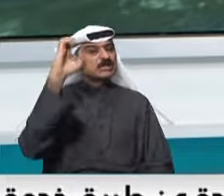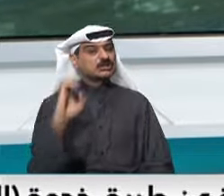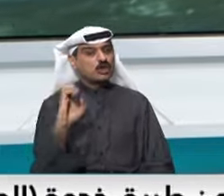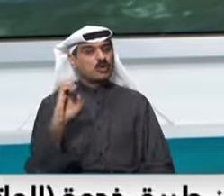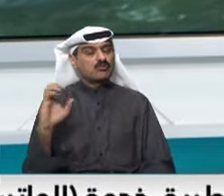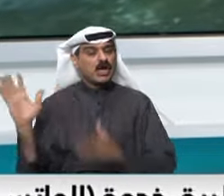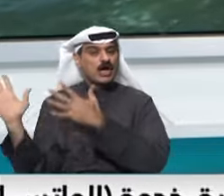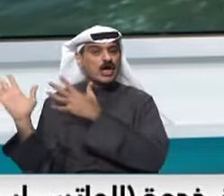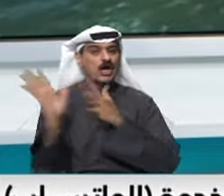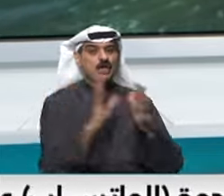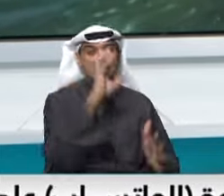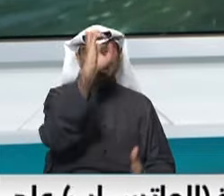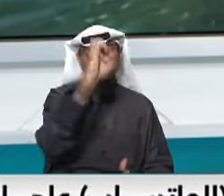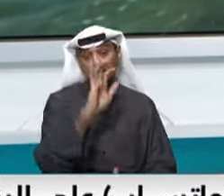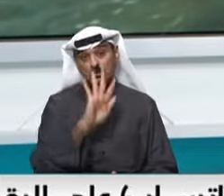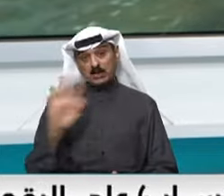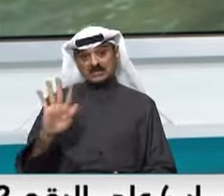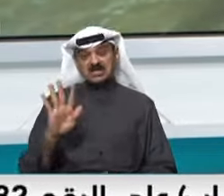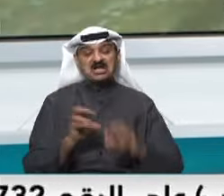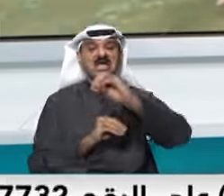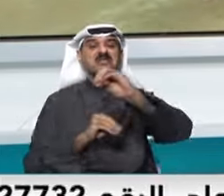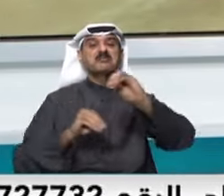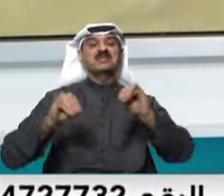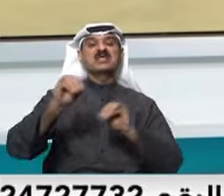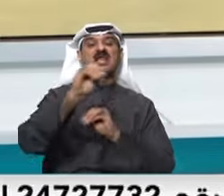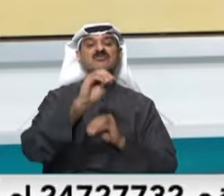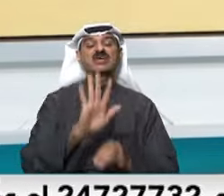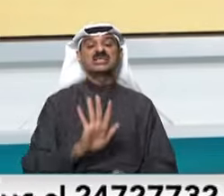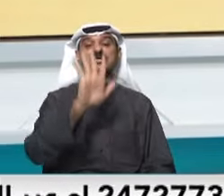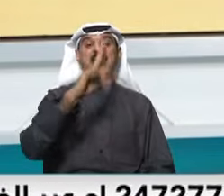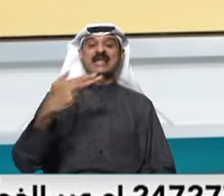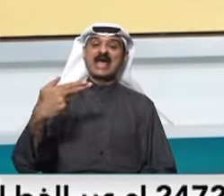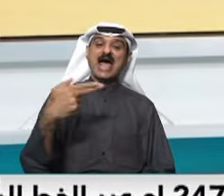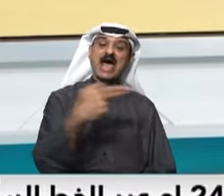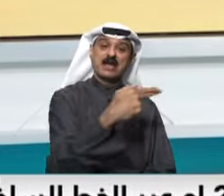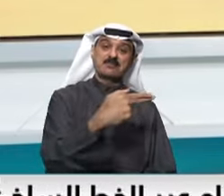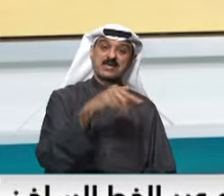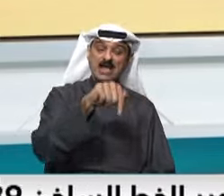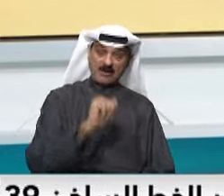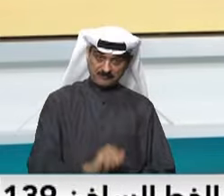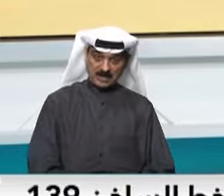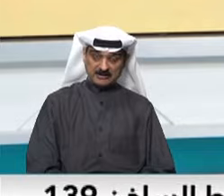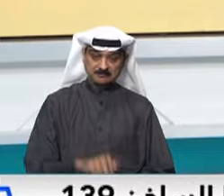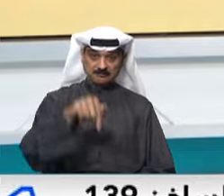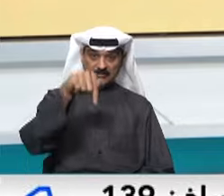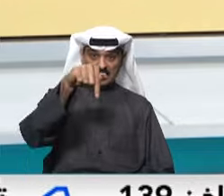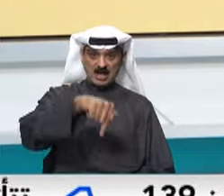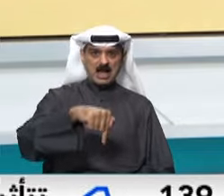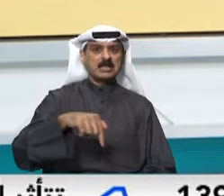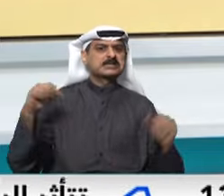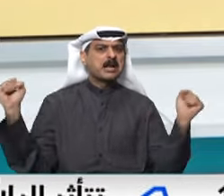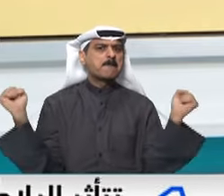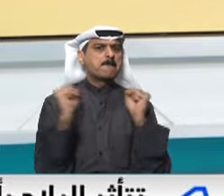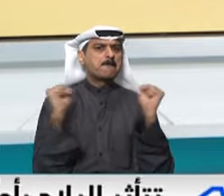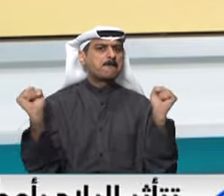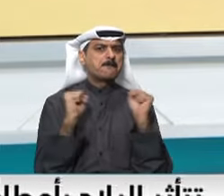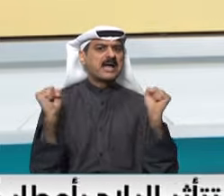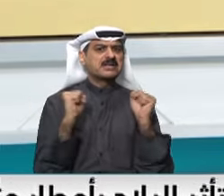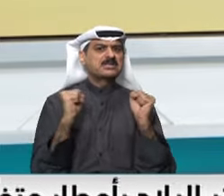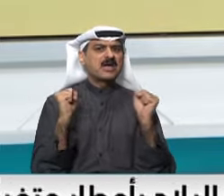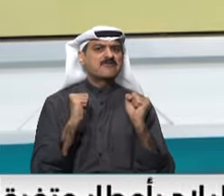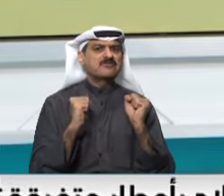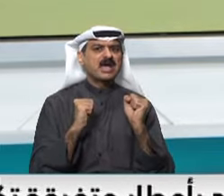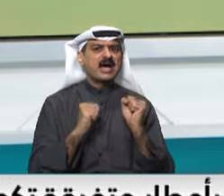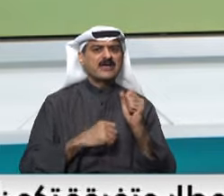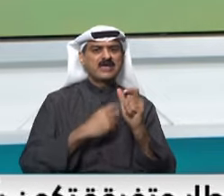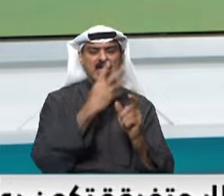شرقية تحولت للرياح الشمالية الغربية في هذه اللحظة مع عبور الجبهة الهوائية الباردة. راح نلاحظ انخفاض